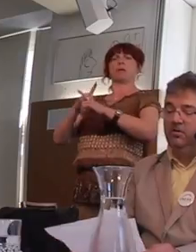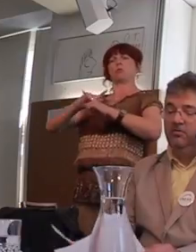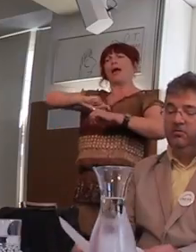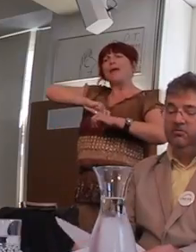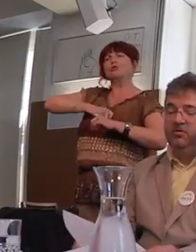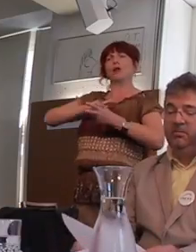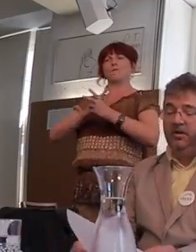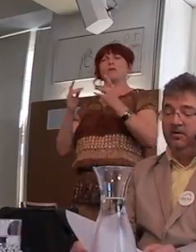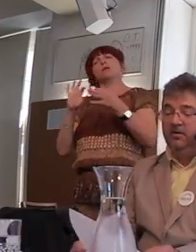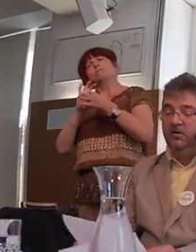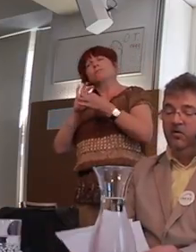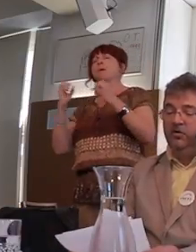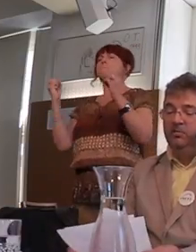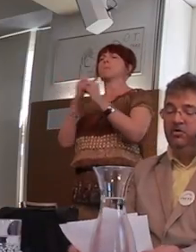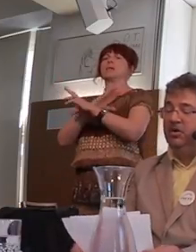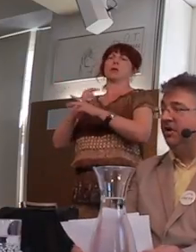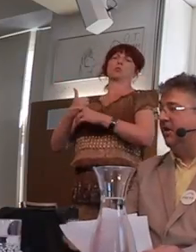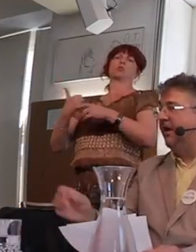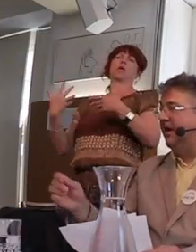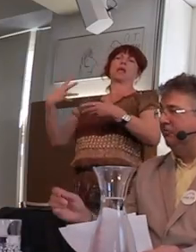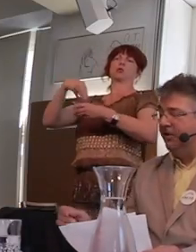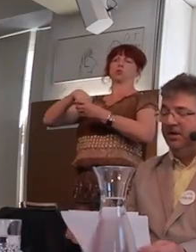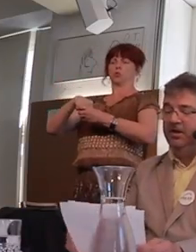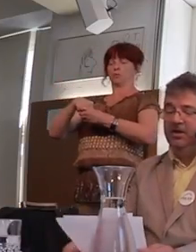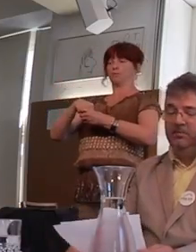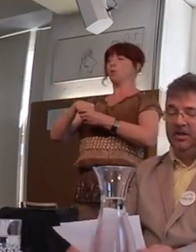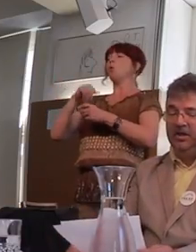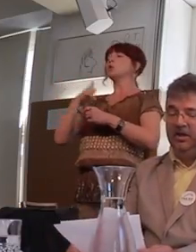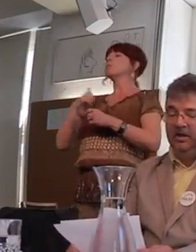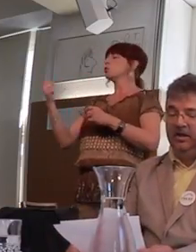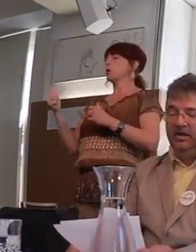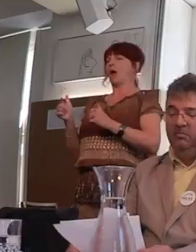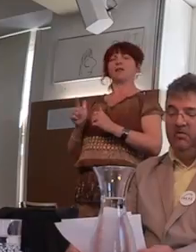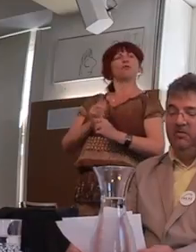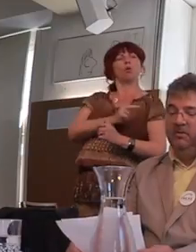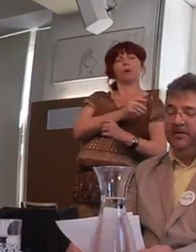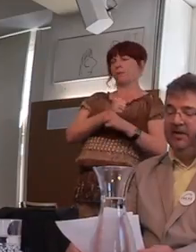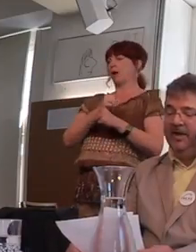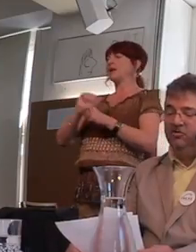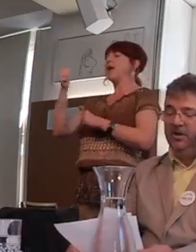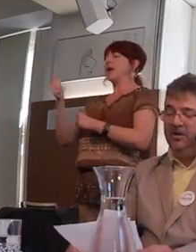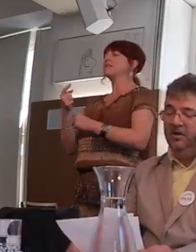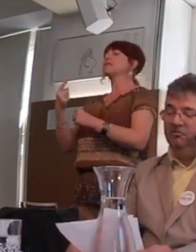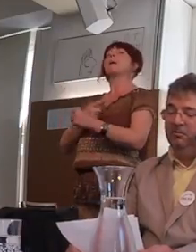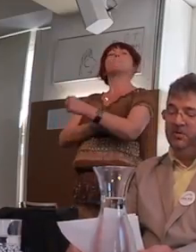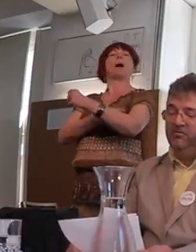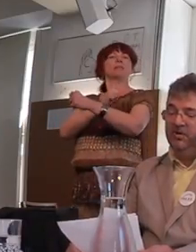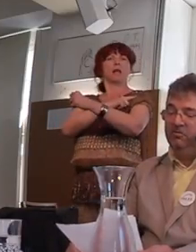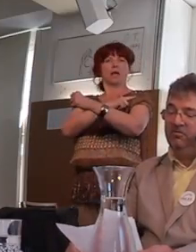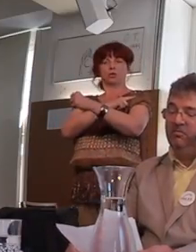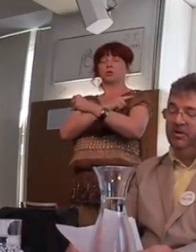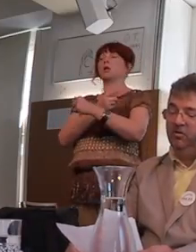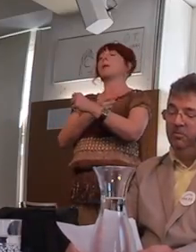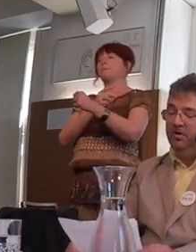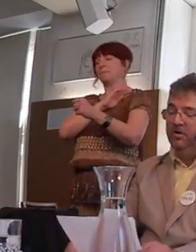Sie zu diesem Thema? Und ich möchte der Reihenfolge hier beginnen mit Martin Ladstätter von